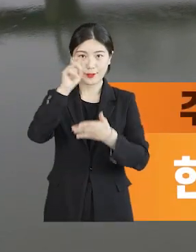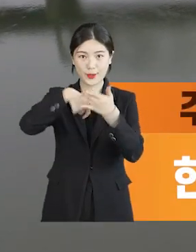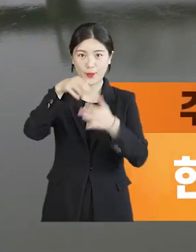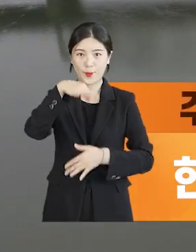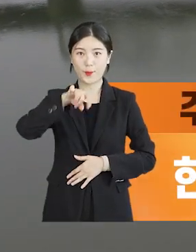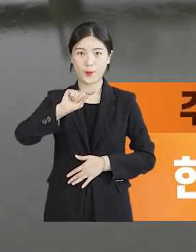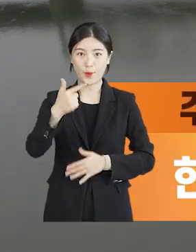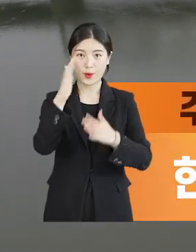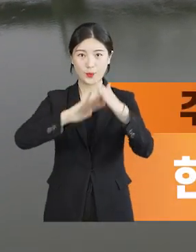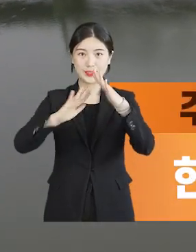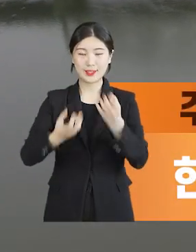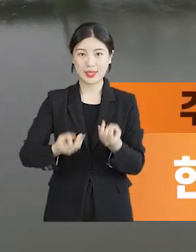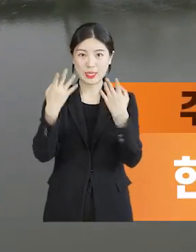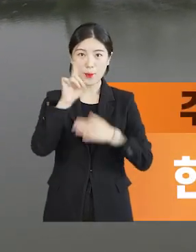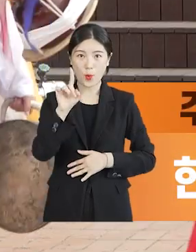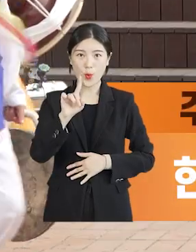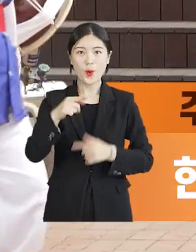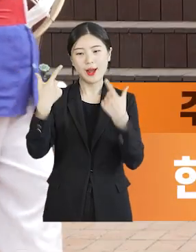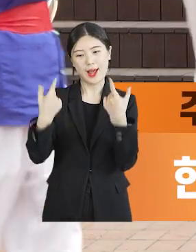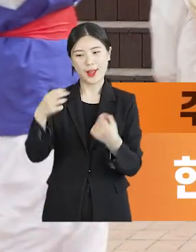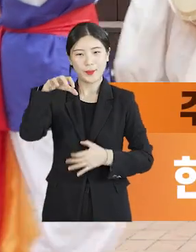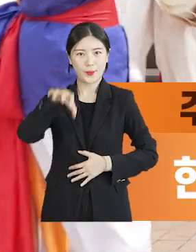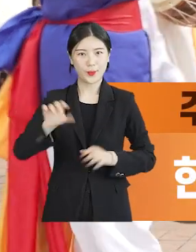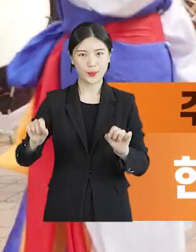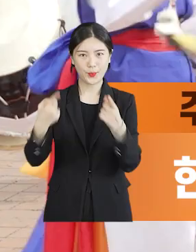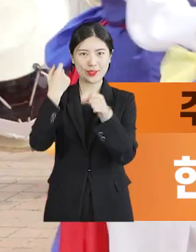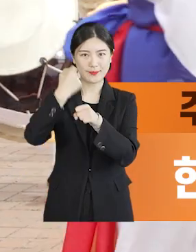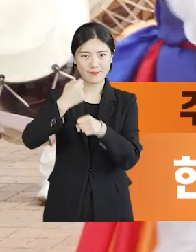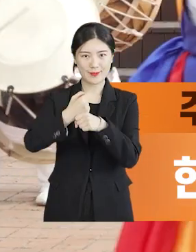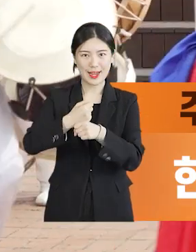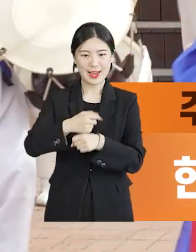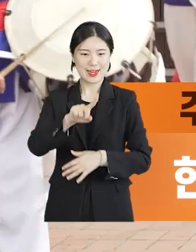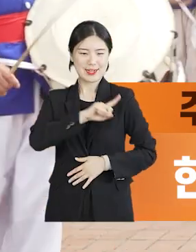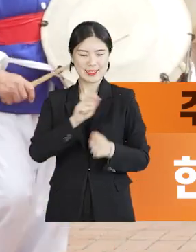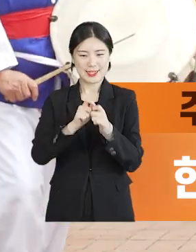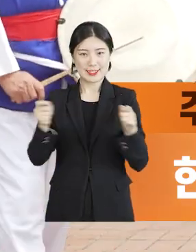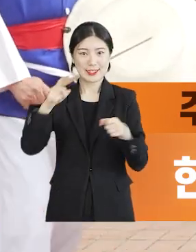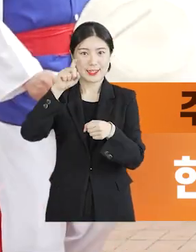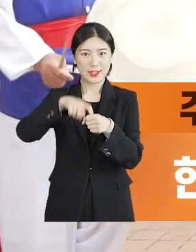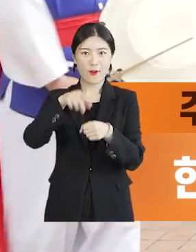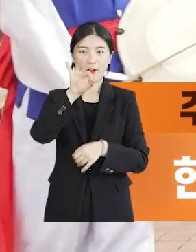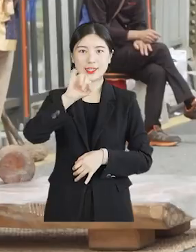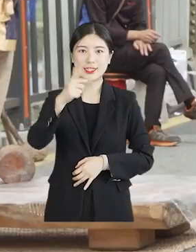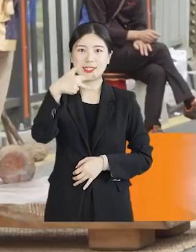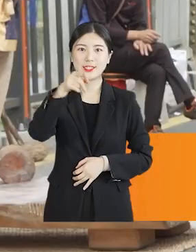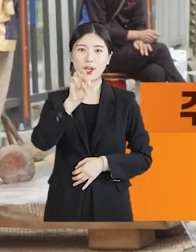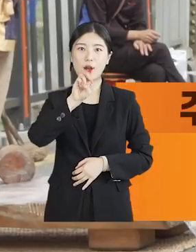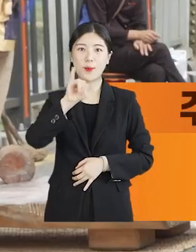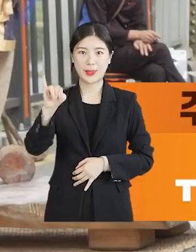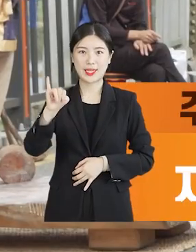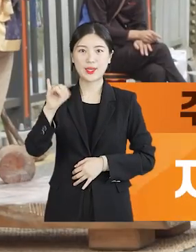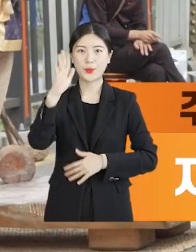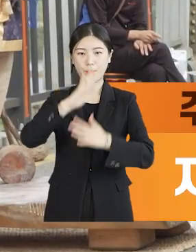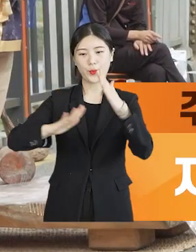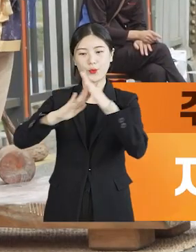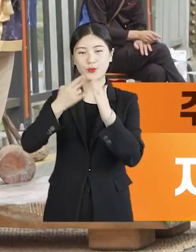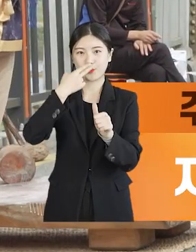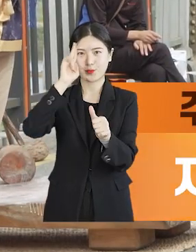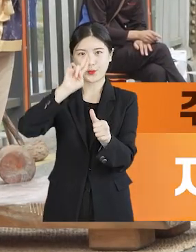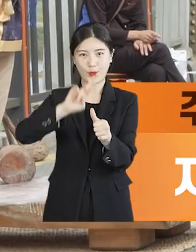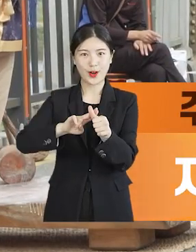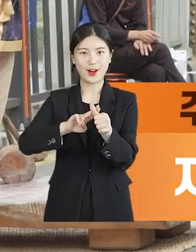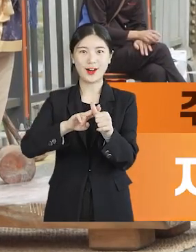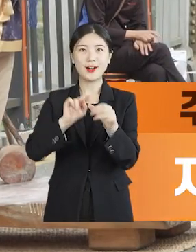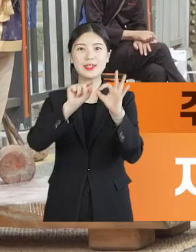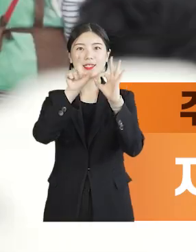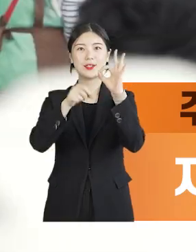한국기록원 공식 단일 장소에서 동시에 만들어진 가장 긴 인절미 부문에 최고 기록에 도전하는 인절미